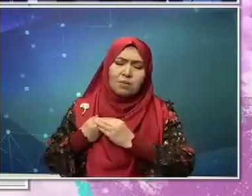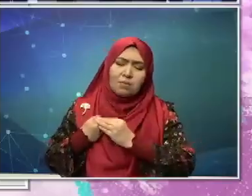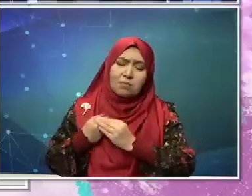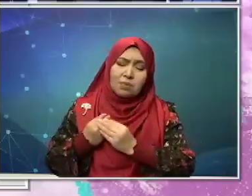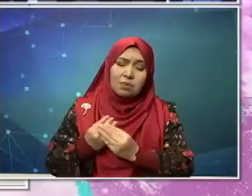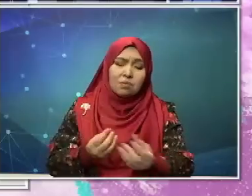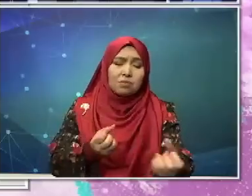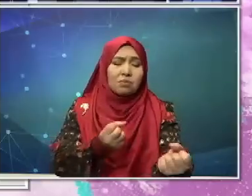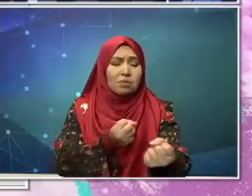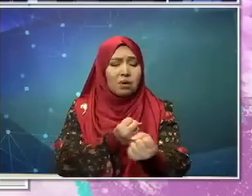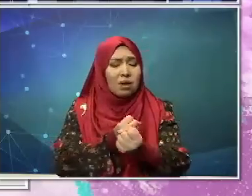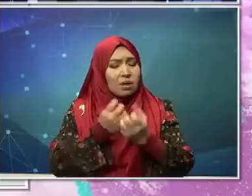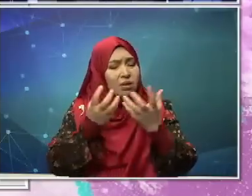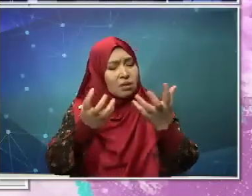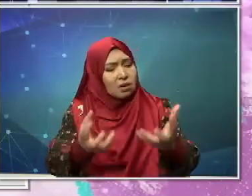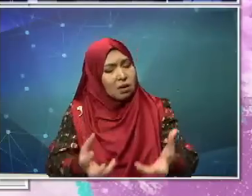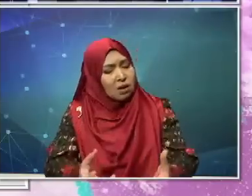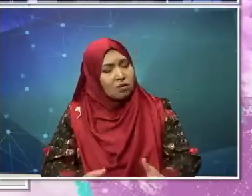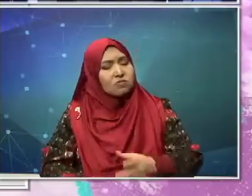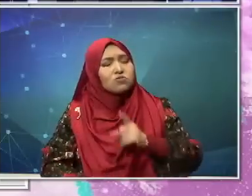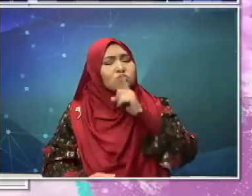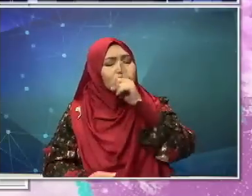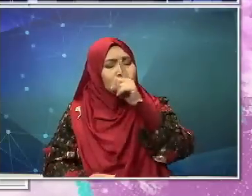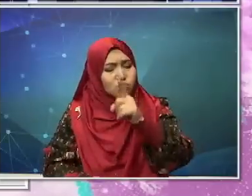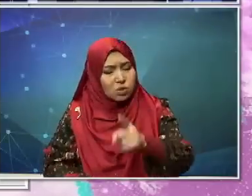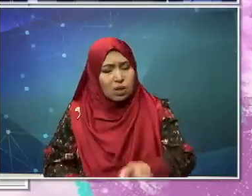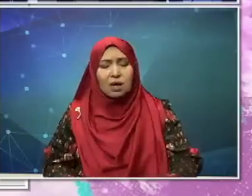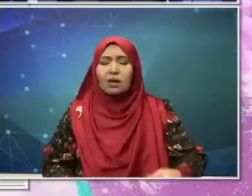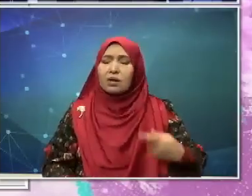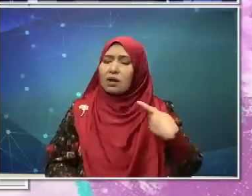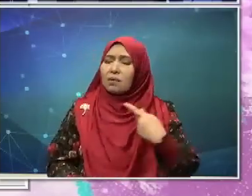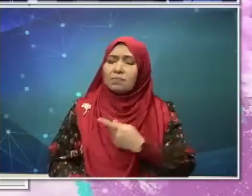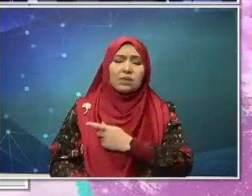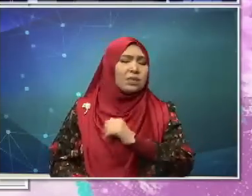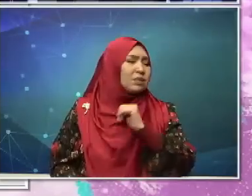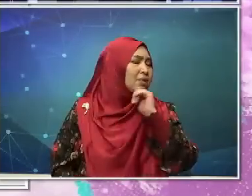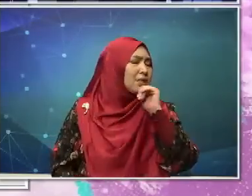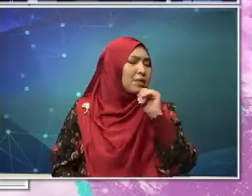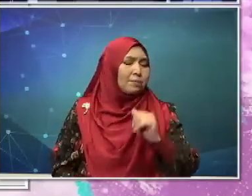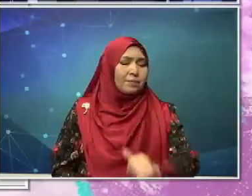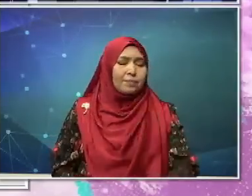Syaikhona manuma Abdul Rouf